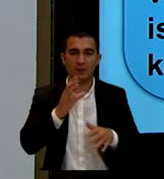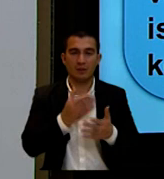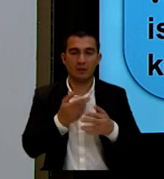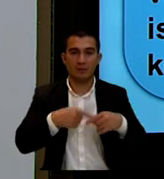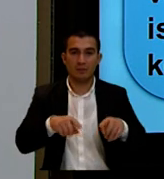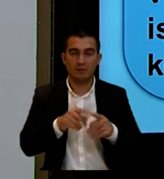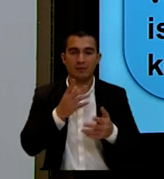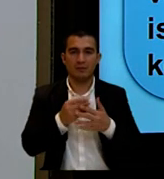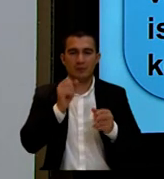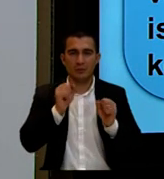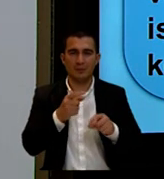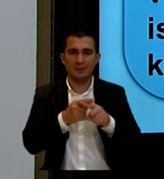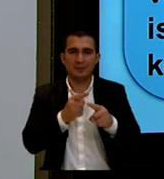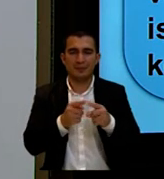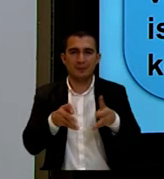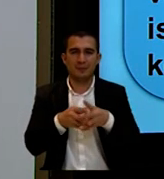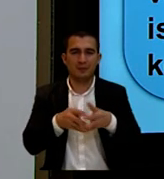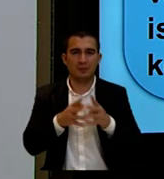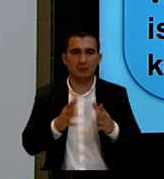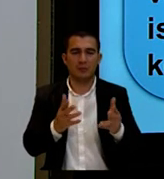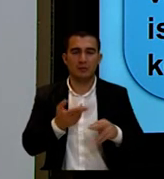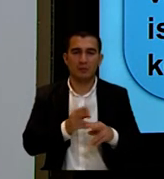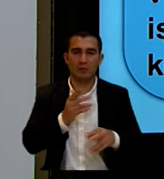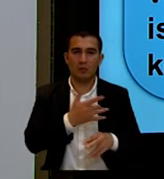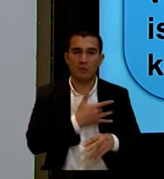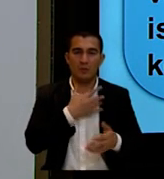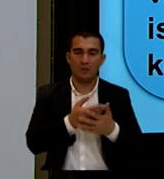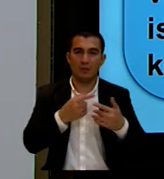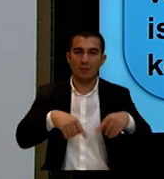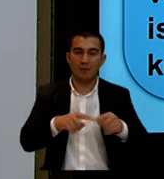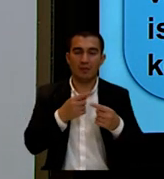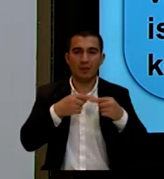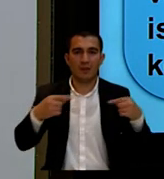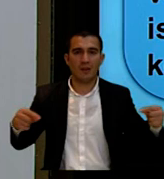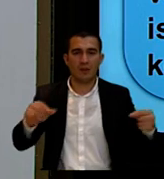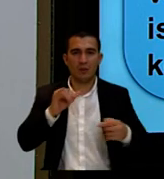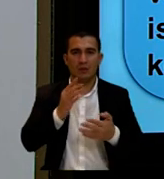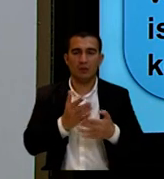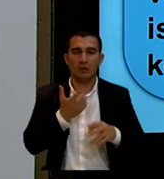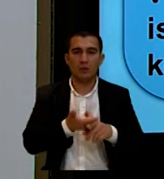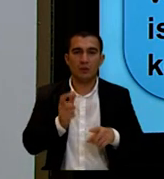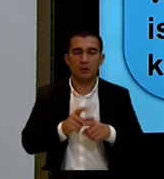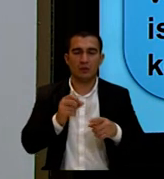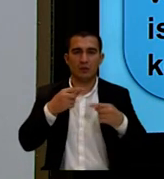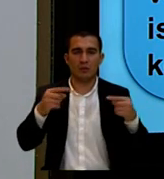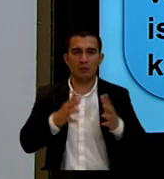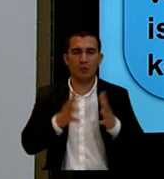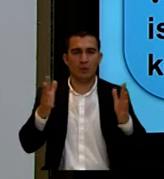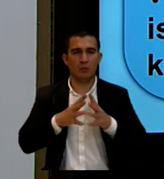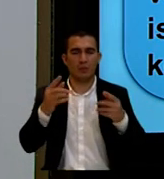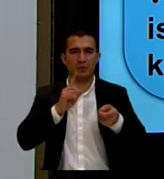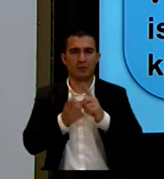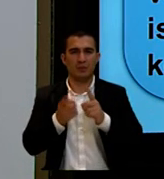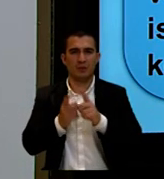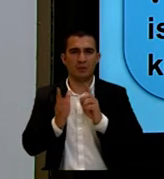qon qisman aralashadi. Yurak qorinchasidan qon aylanishining katta doirasi boshlanadi.